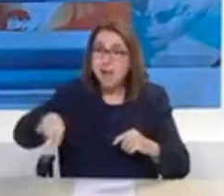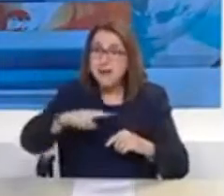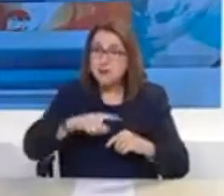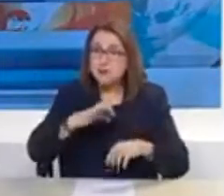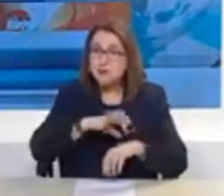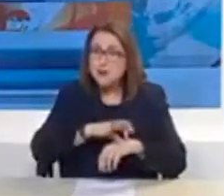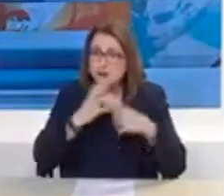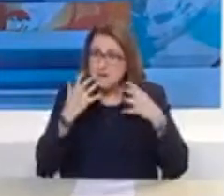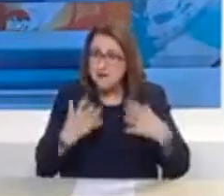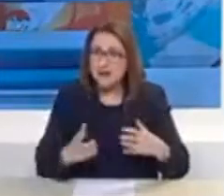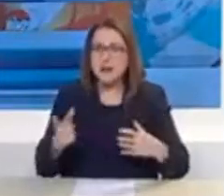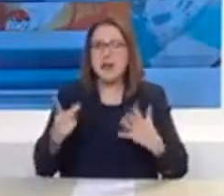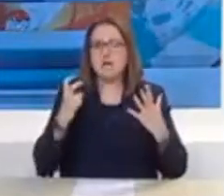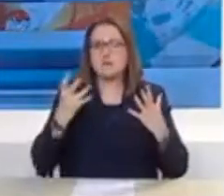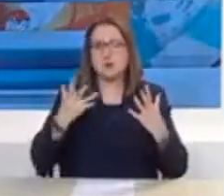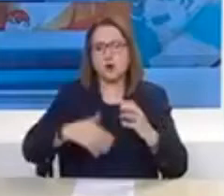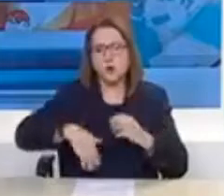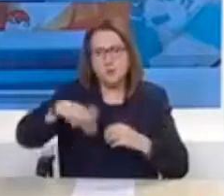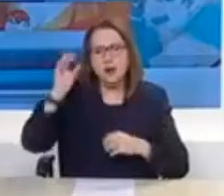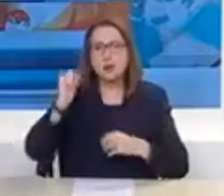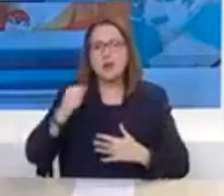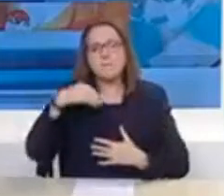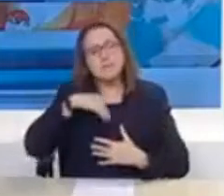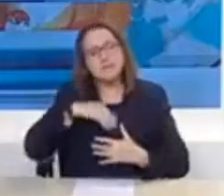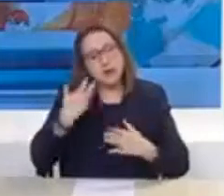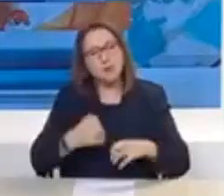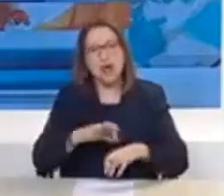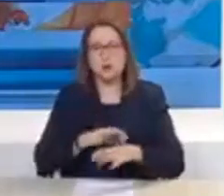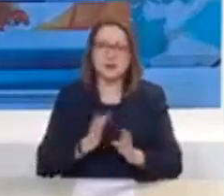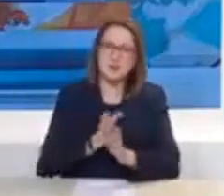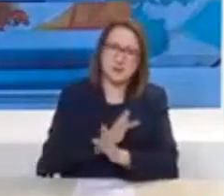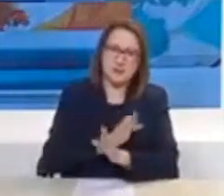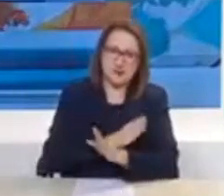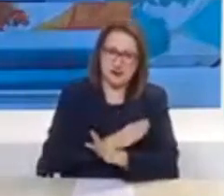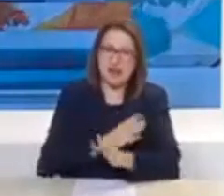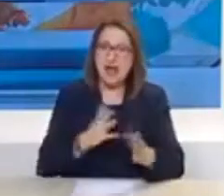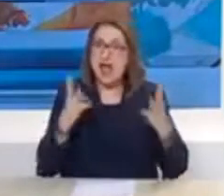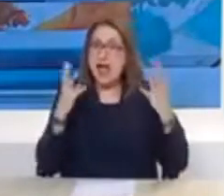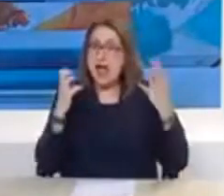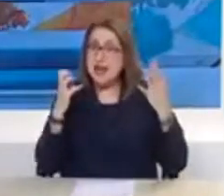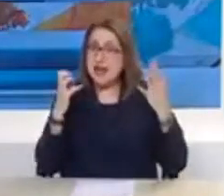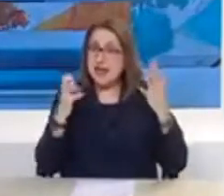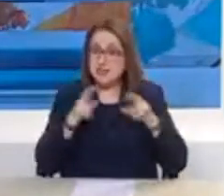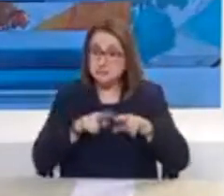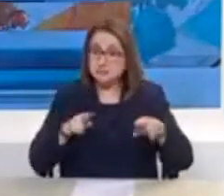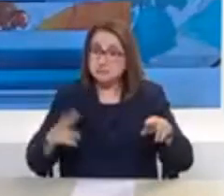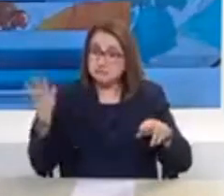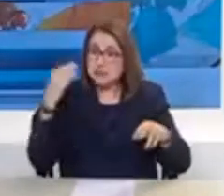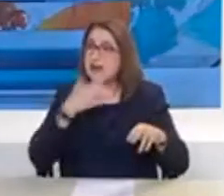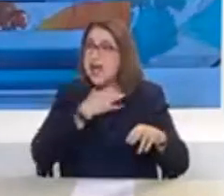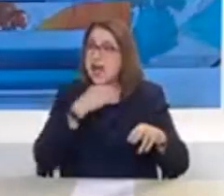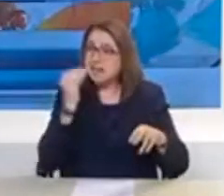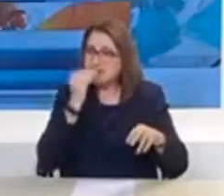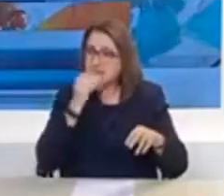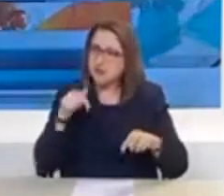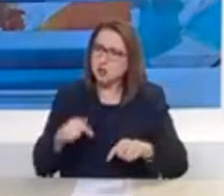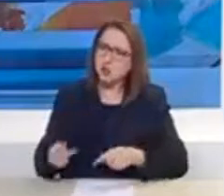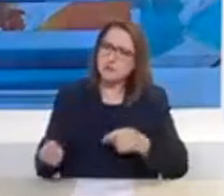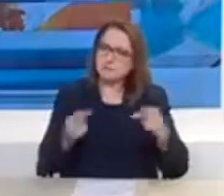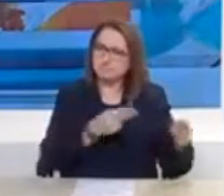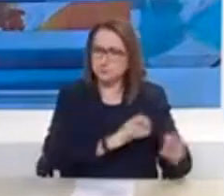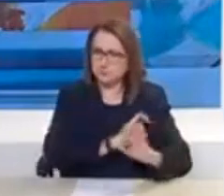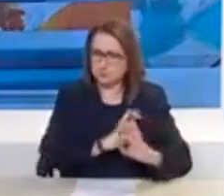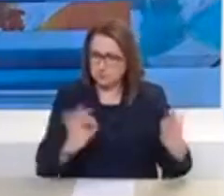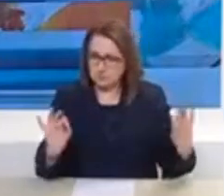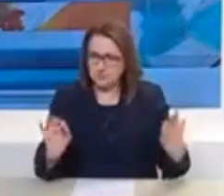ηλικιωμένοι 70 ετών και άνω. 90 ασθενείς έχουν εξέλθει από τις ΜΕΘ. Τέλος, έχουμε έναν